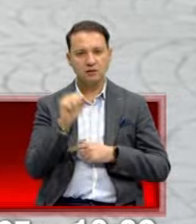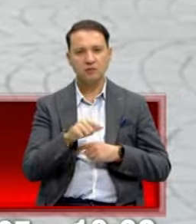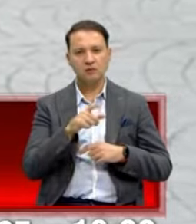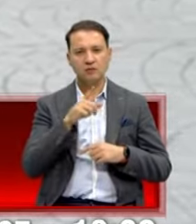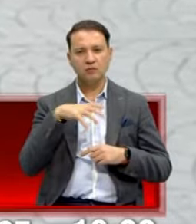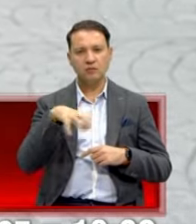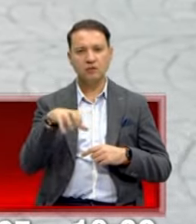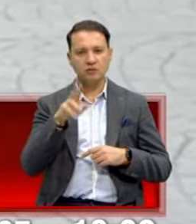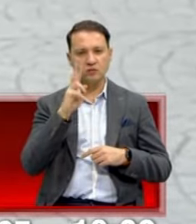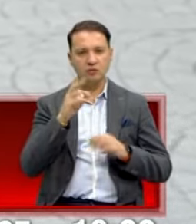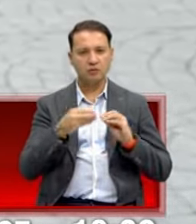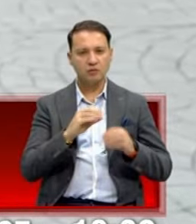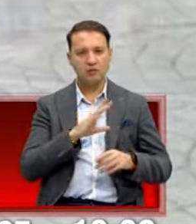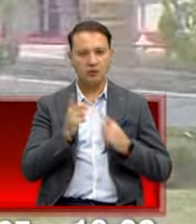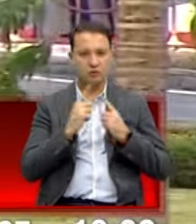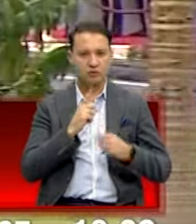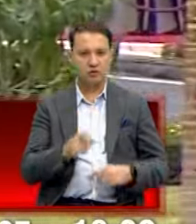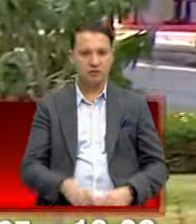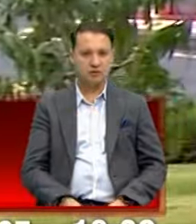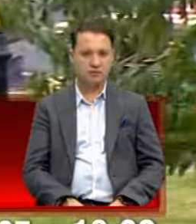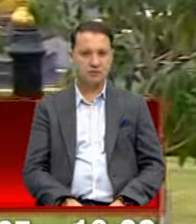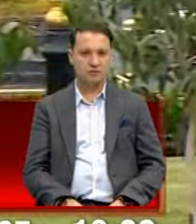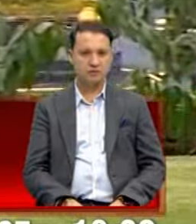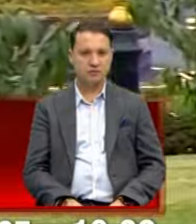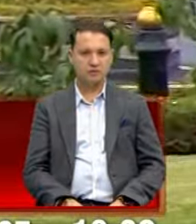ve bölgedeki sorunlar ele alınacak.